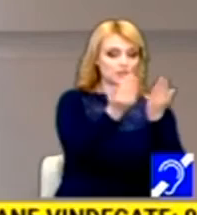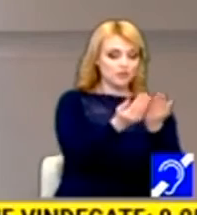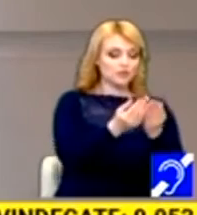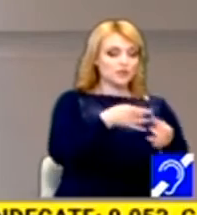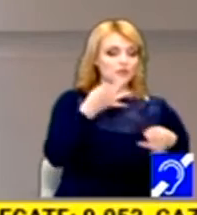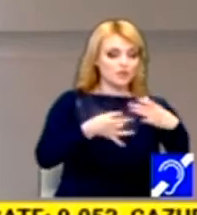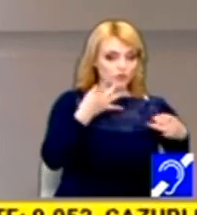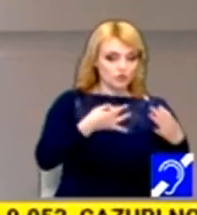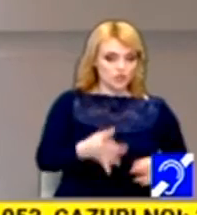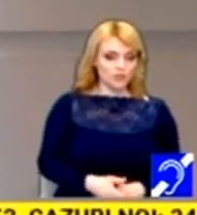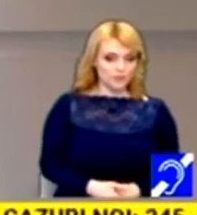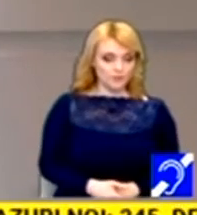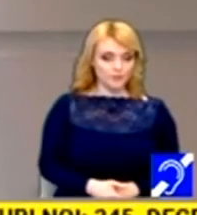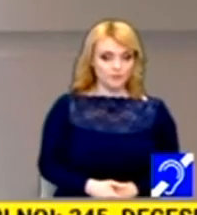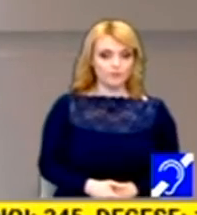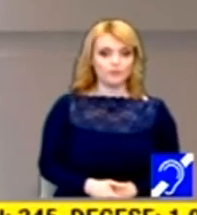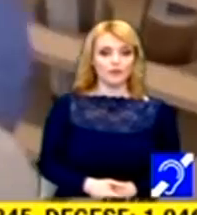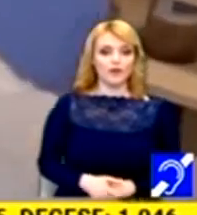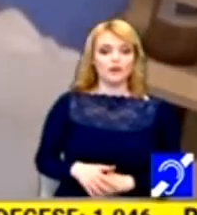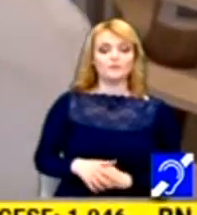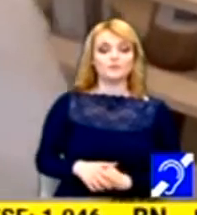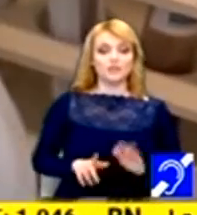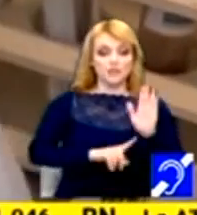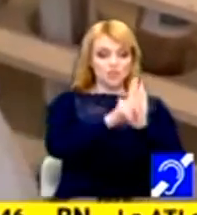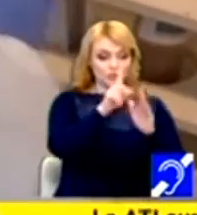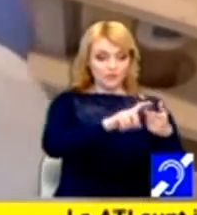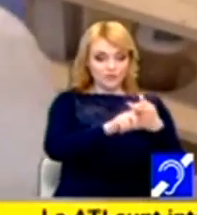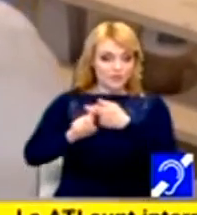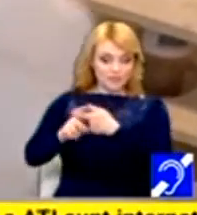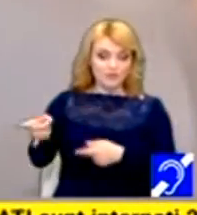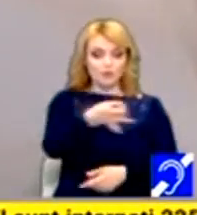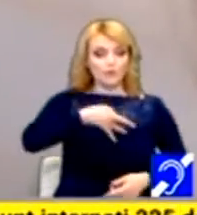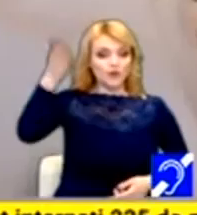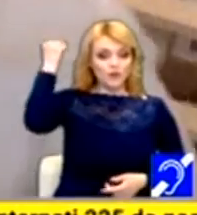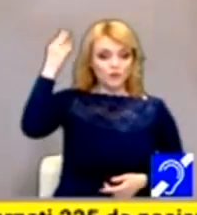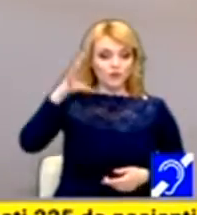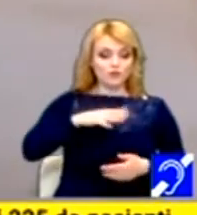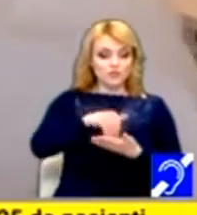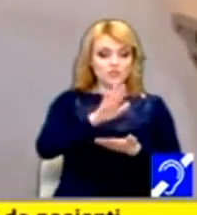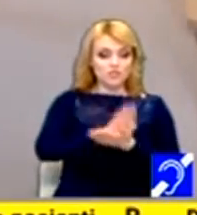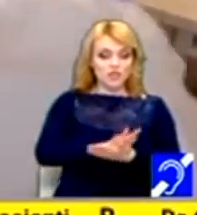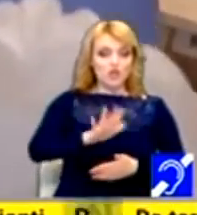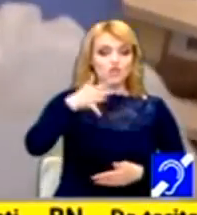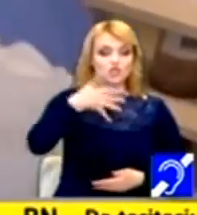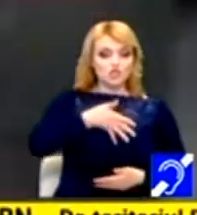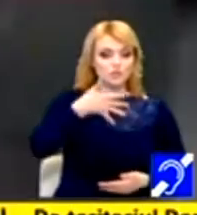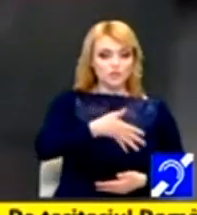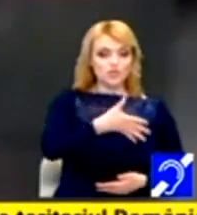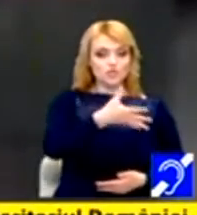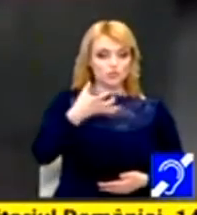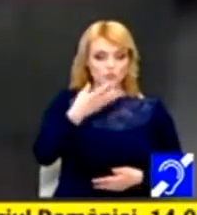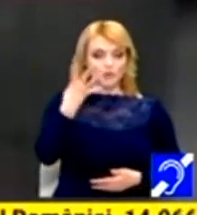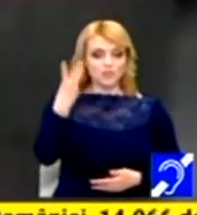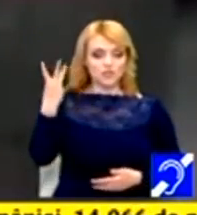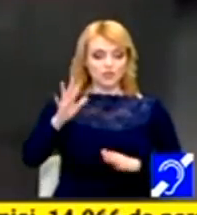Maternitatea este în proces de prelucrare și dezinfecție. De la începutul pandemiei, în Republica Moldova au fost înregistrate